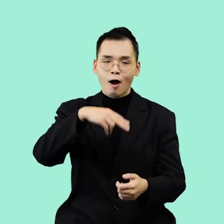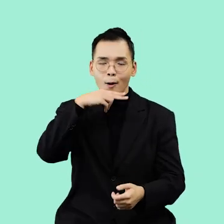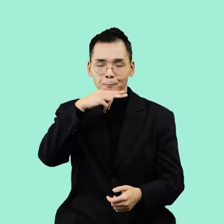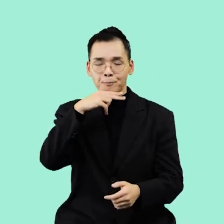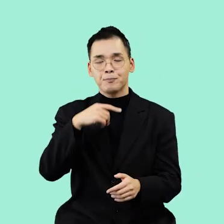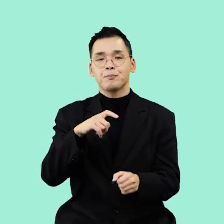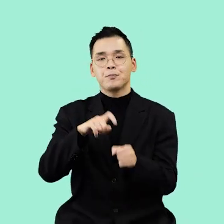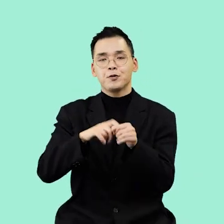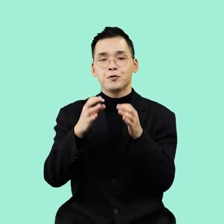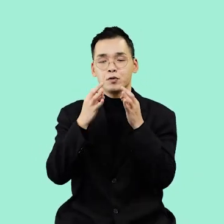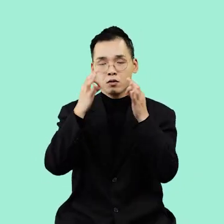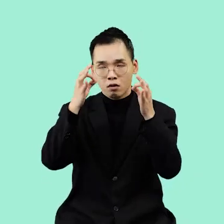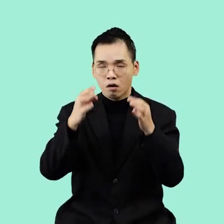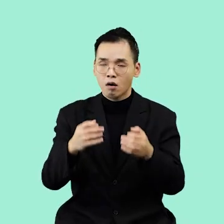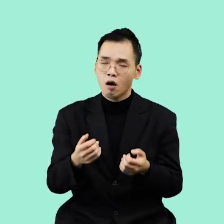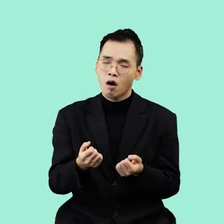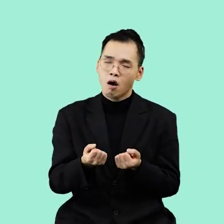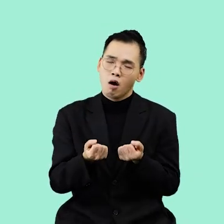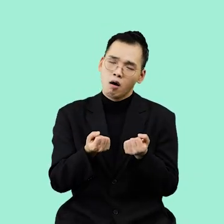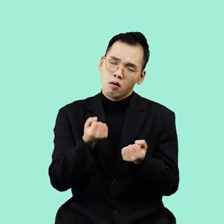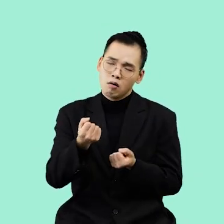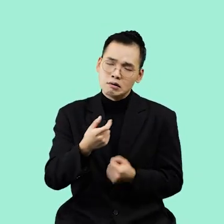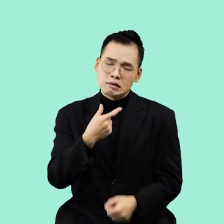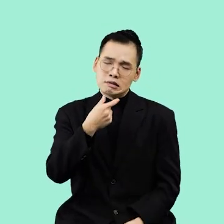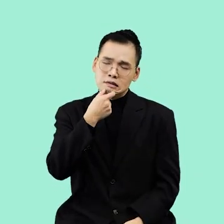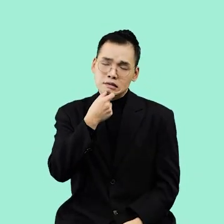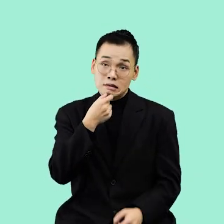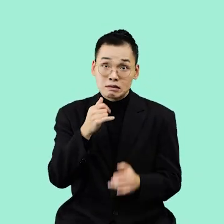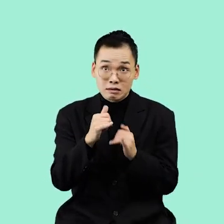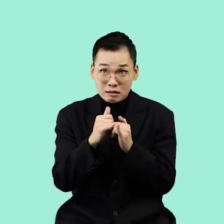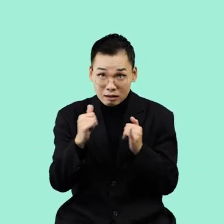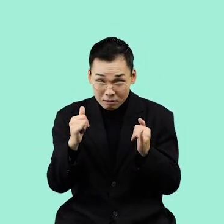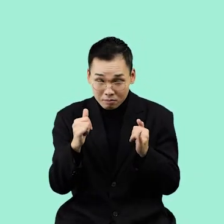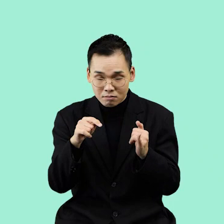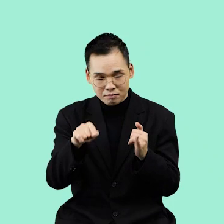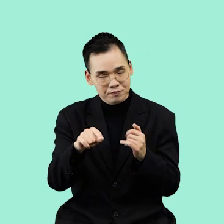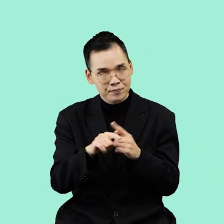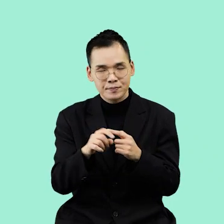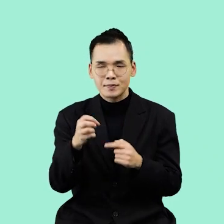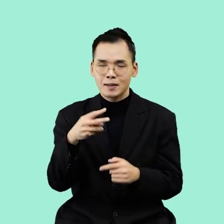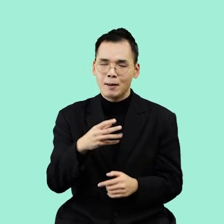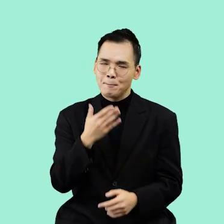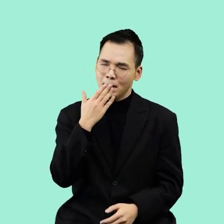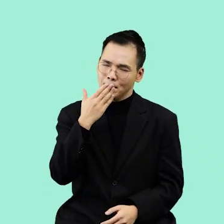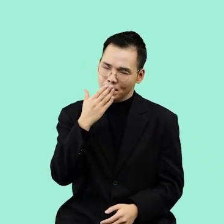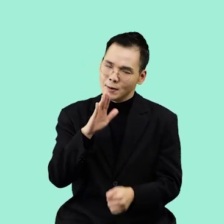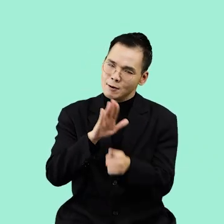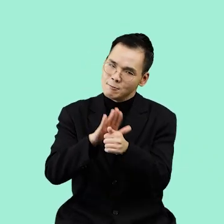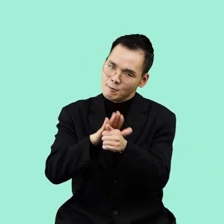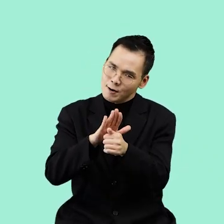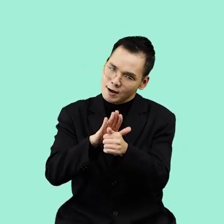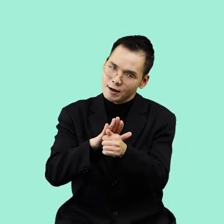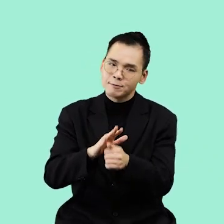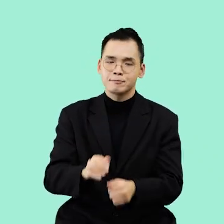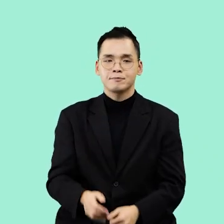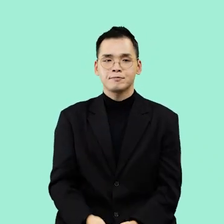운동에 소홀한 환자를 독려하여 운동을 지속할 수 있도록 지원합니다.